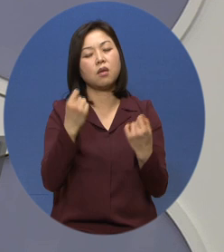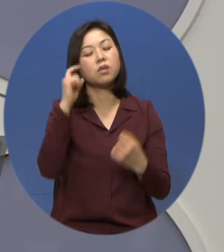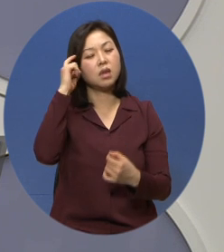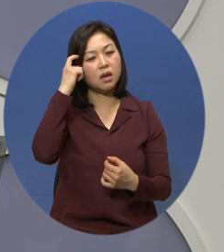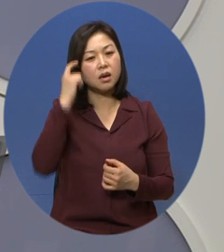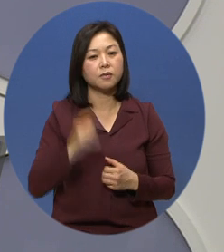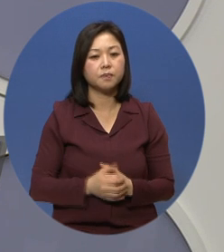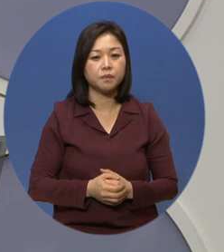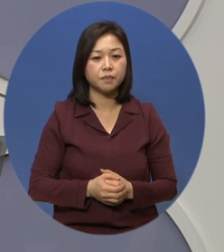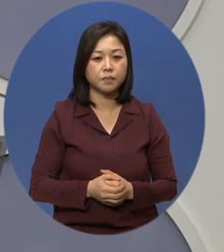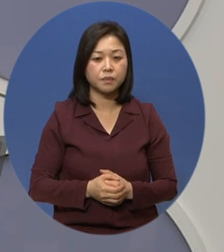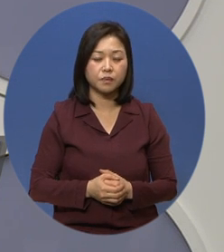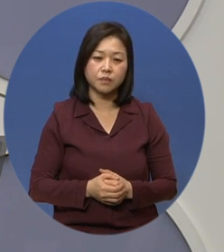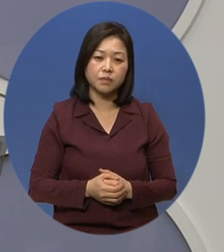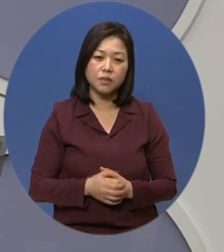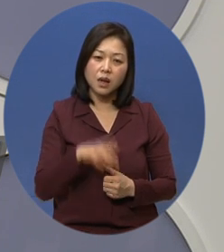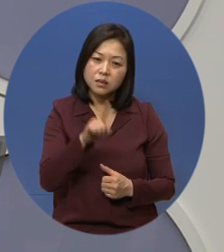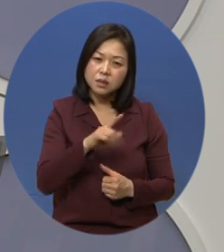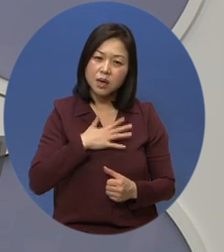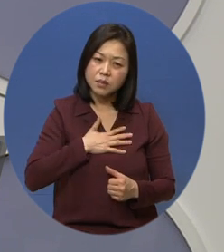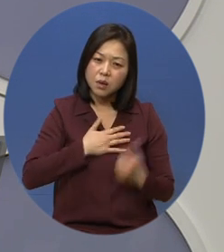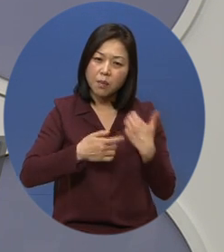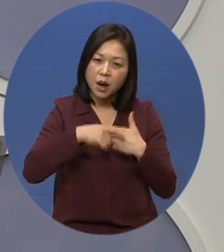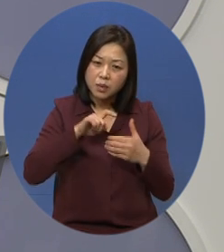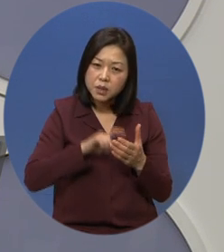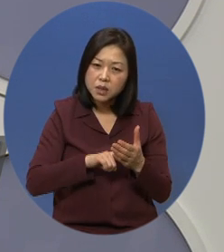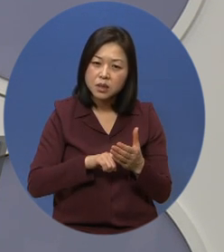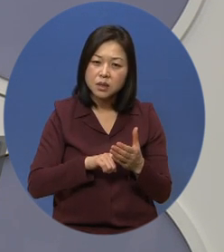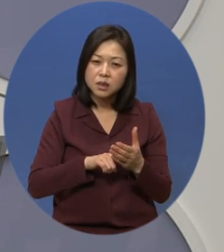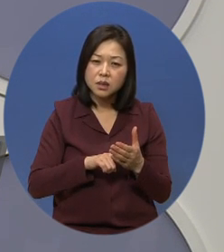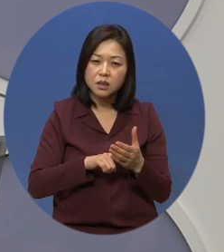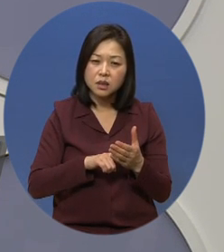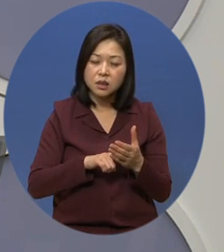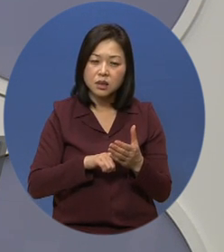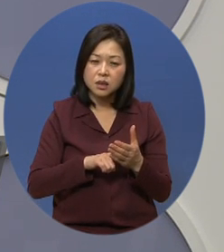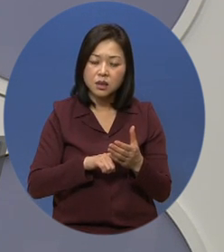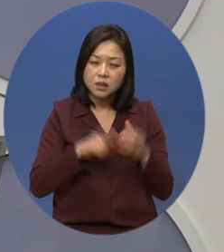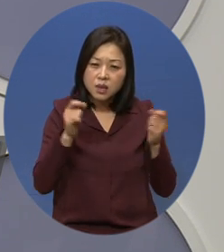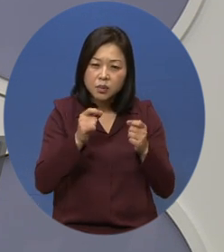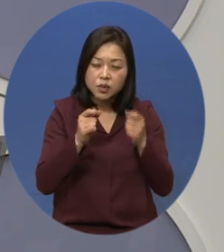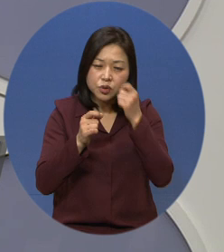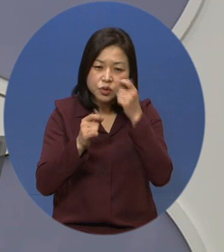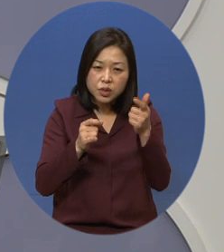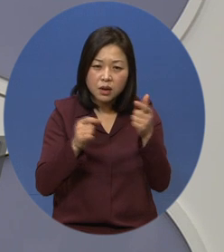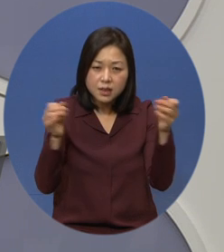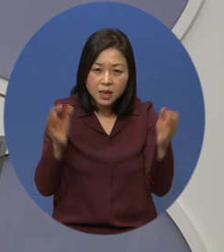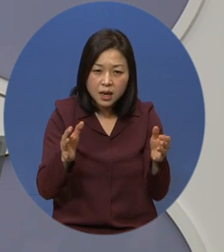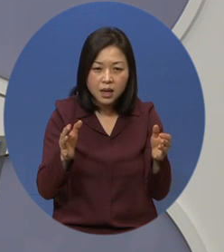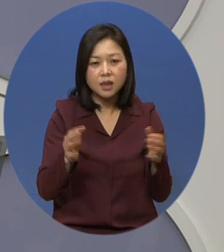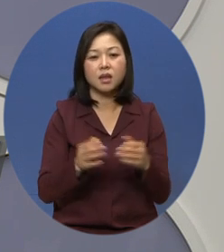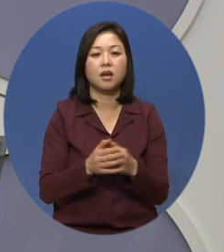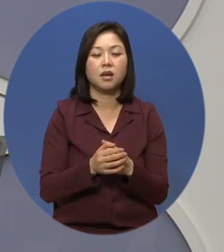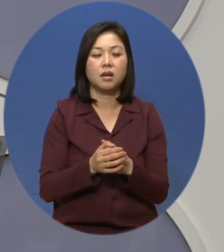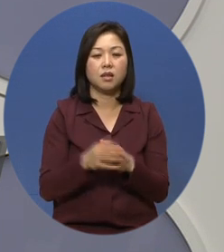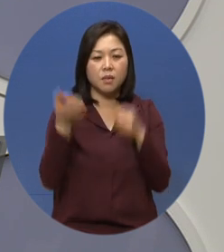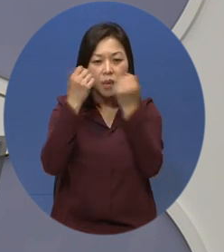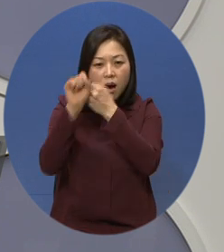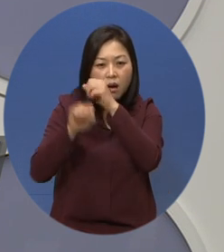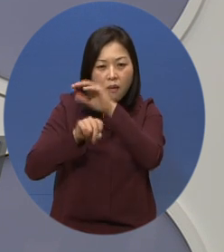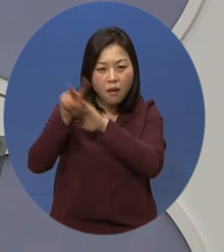그 그 그 힘 정을 그래서 그 짧은 시간에 6개월 그 탈출의 타령 해서